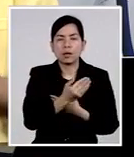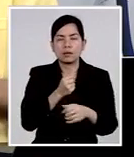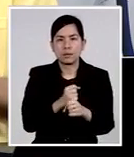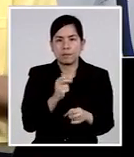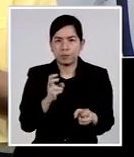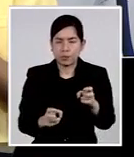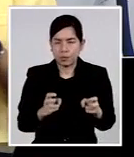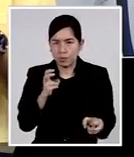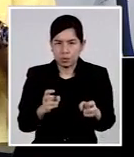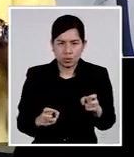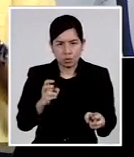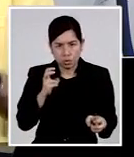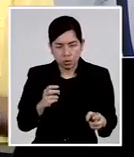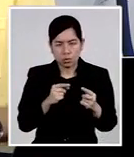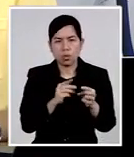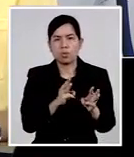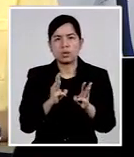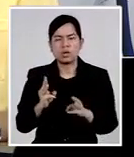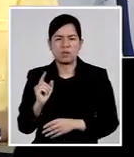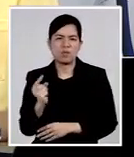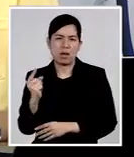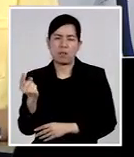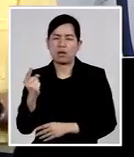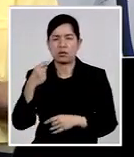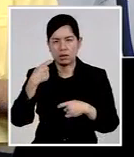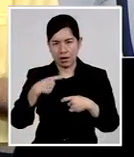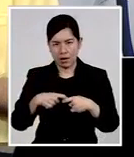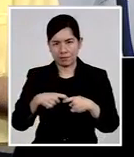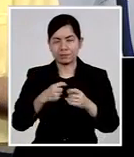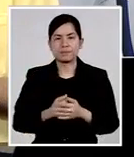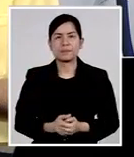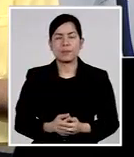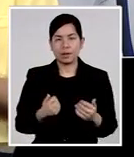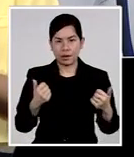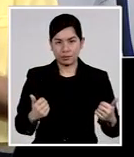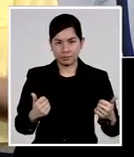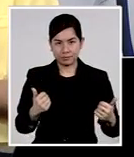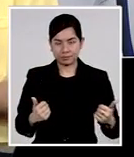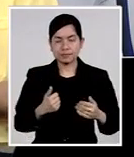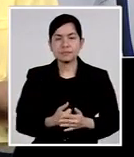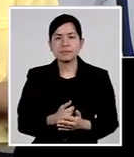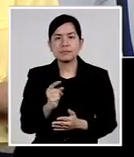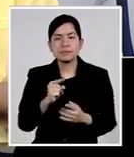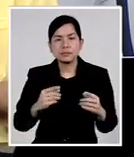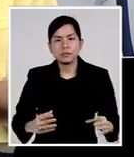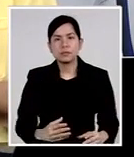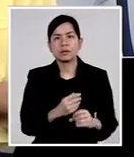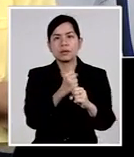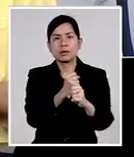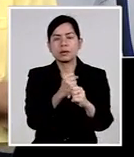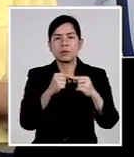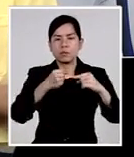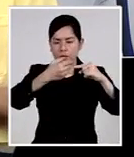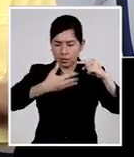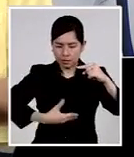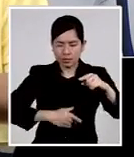การแปลกๆนั้นยากมากนะครับเพราะฉะนั้นตอนนี้นะฮะเป็นการรวมสัญญาณทั้งหมดนะ